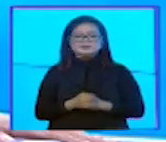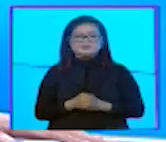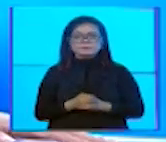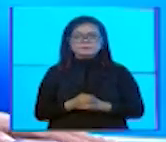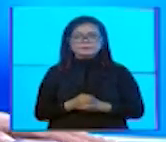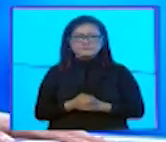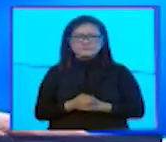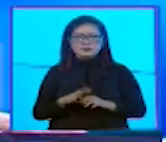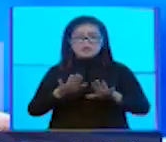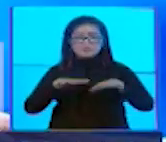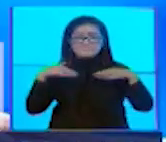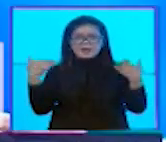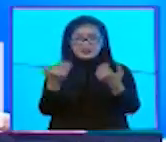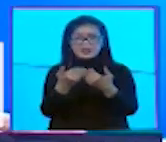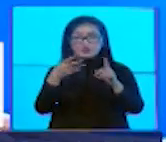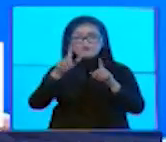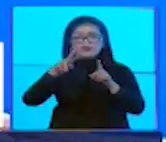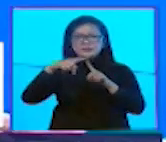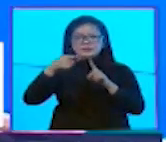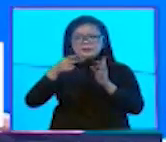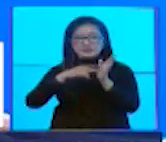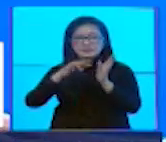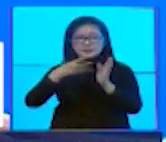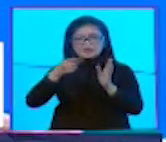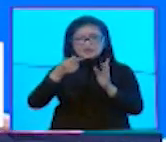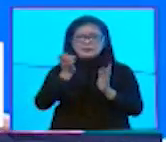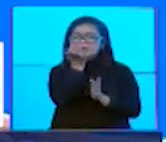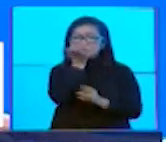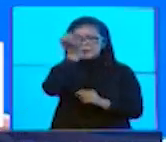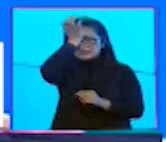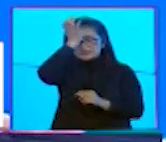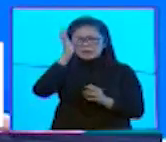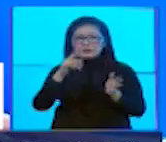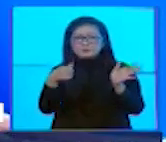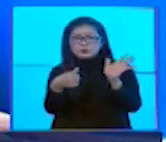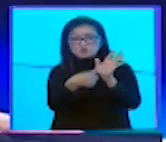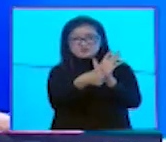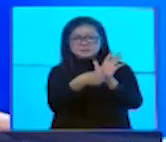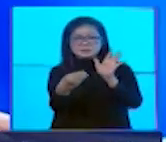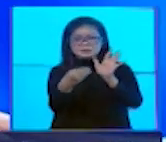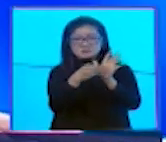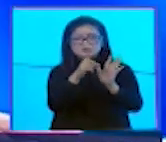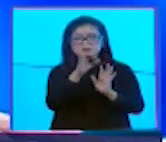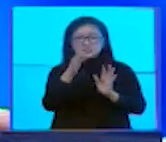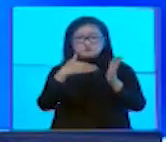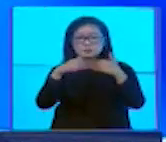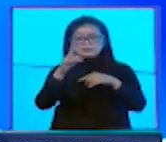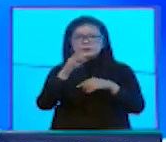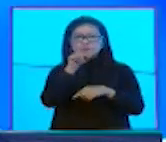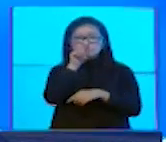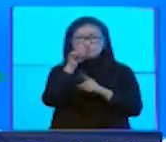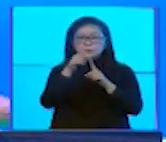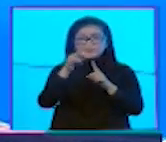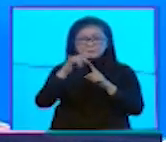Sementara itu pemirsa, Balai Veteriner Denpasar masih menguji sampel dari ratusan burung pipit yang mati mendadak di Gianyar, Bali.